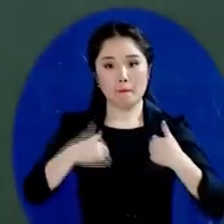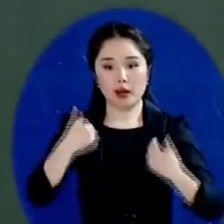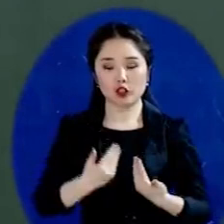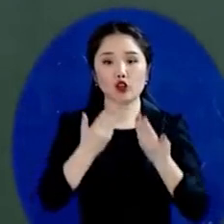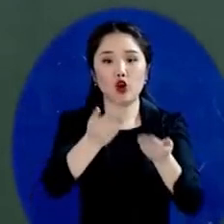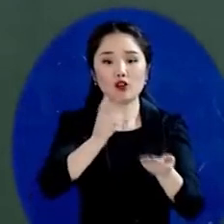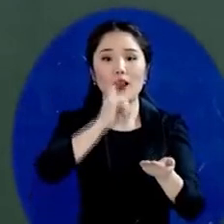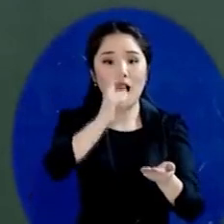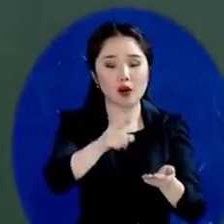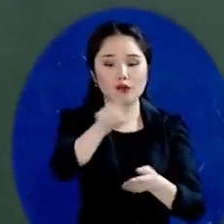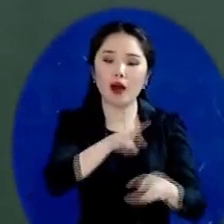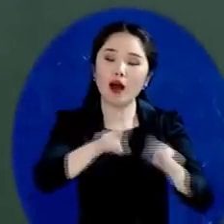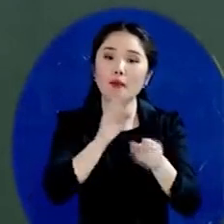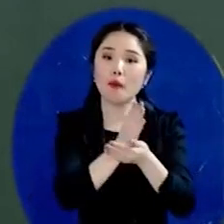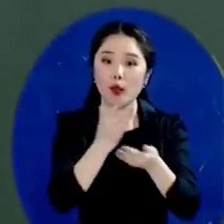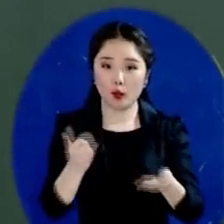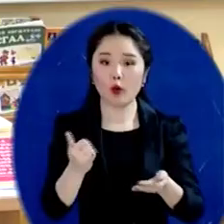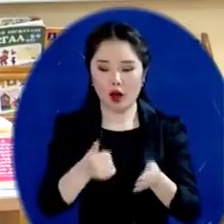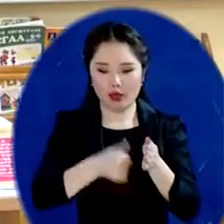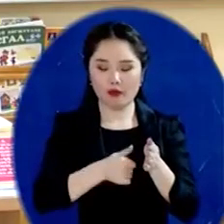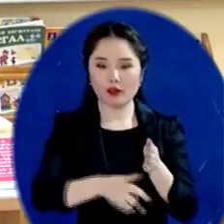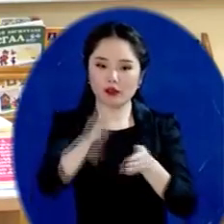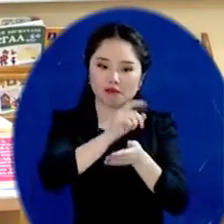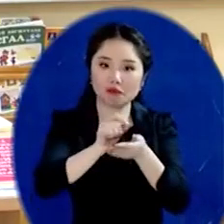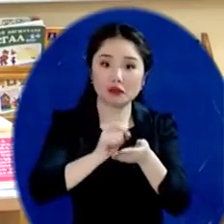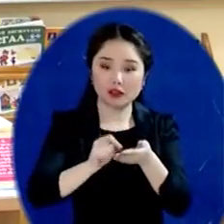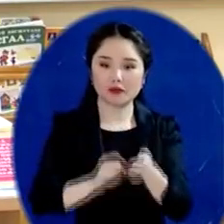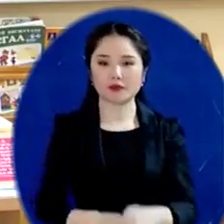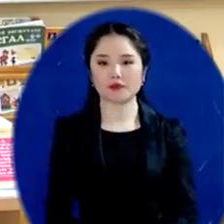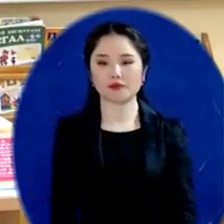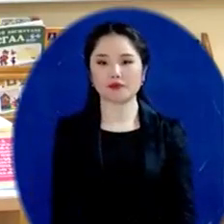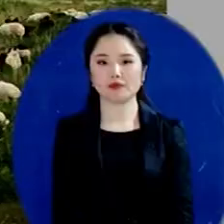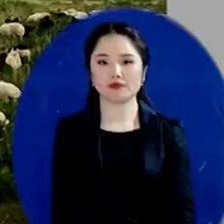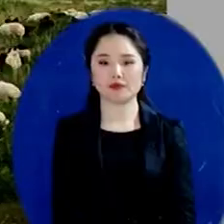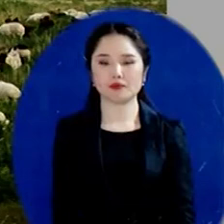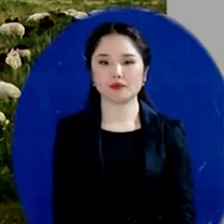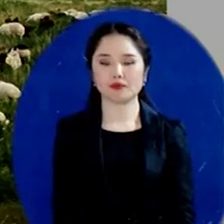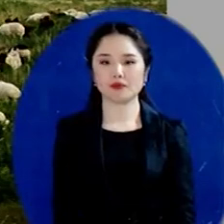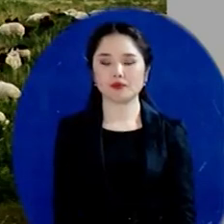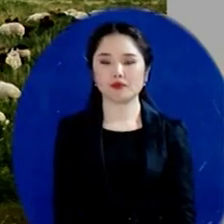Багшийнхан өгсөн хариулт та нарыгтай таарч байна. Дэвтэртээ тэмдэглэж авцгаая.